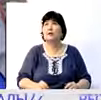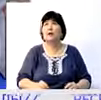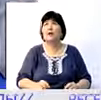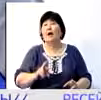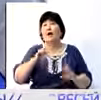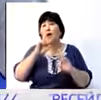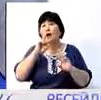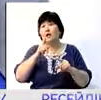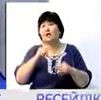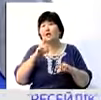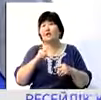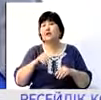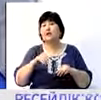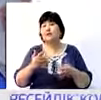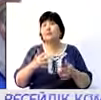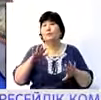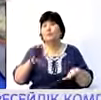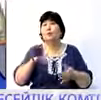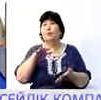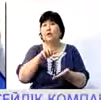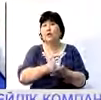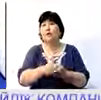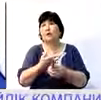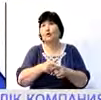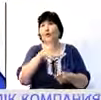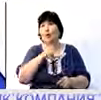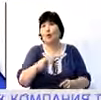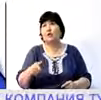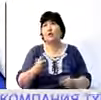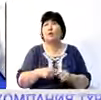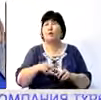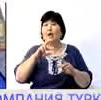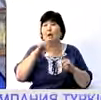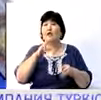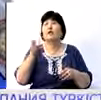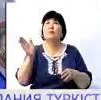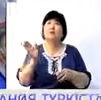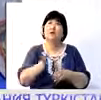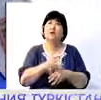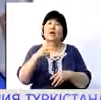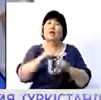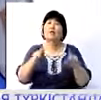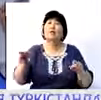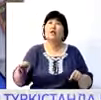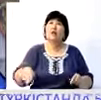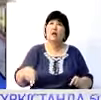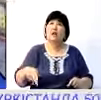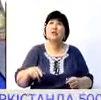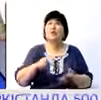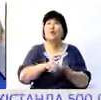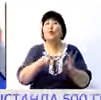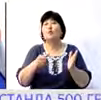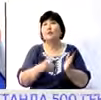тексеру барысында орын алды, бәрі сол уақытта жойылды. Кемшіліктердің бәрі департамент басшысының